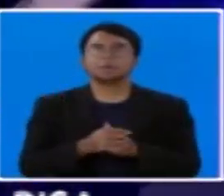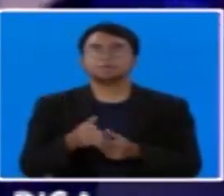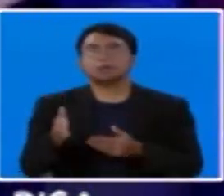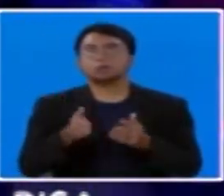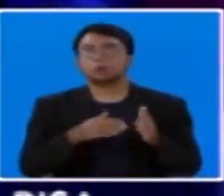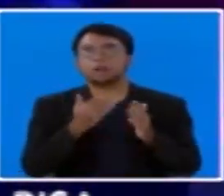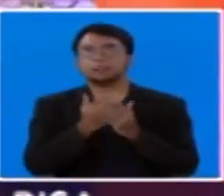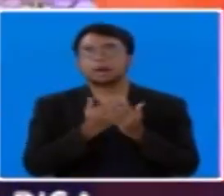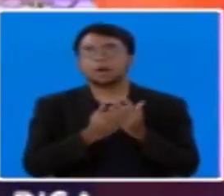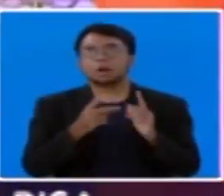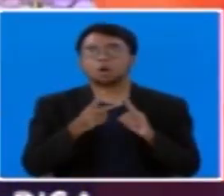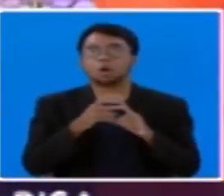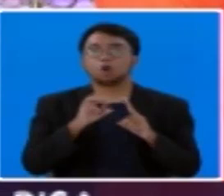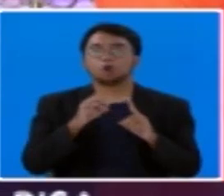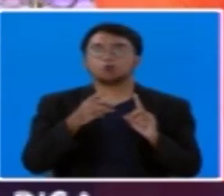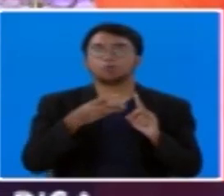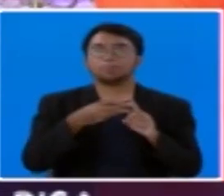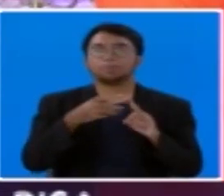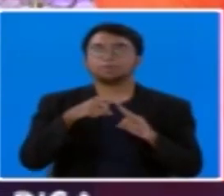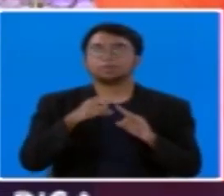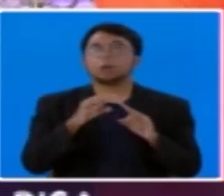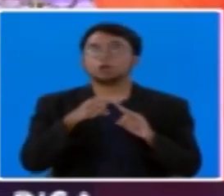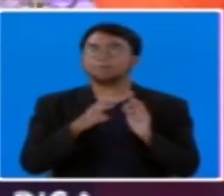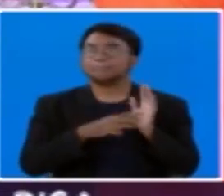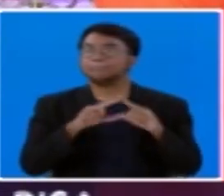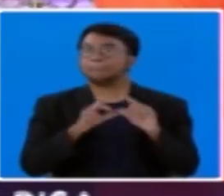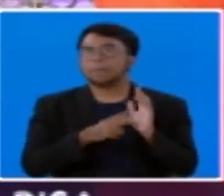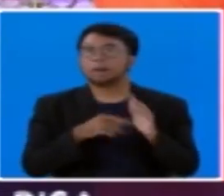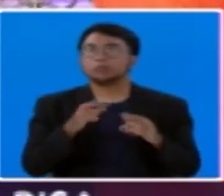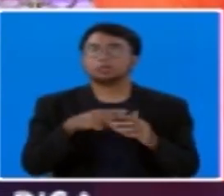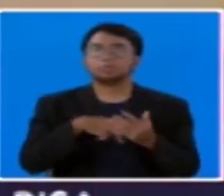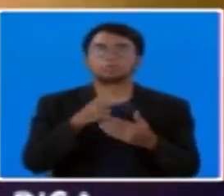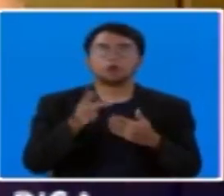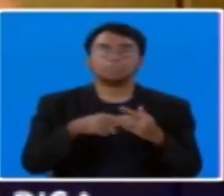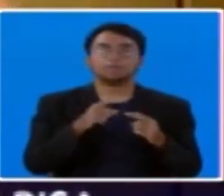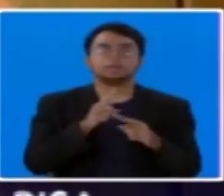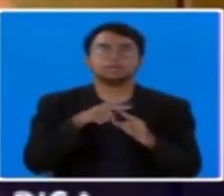dan program Call Me Mel, sederet program TV lainnya.